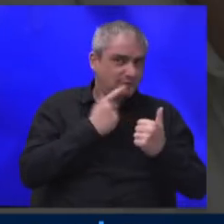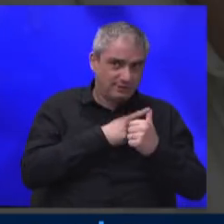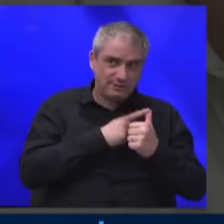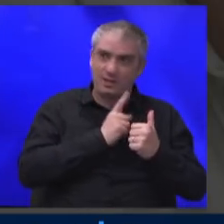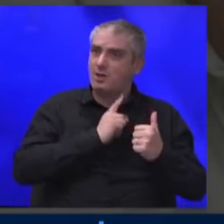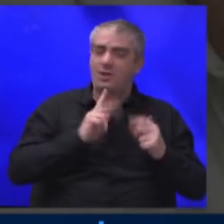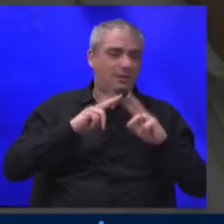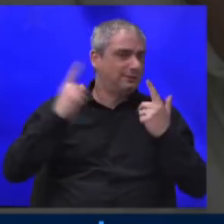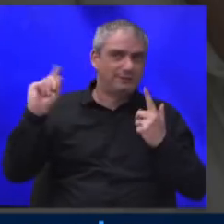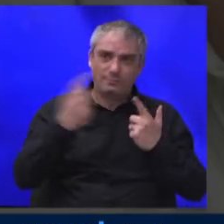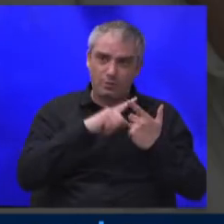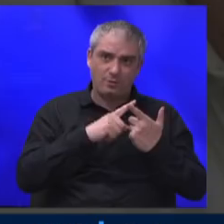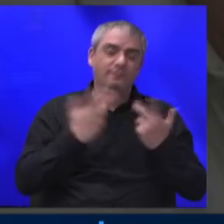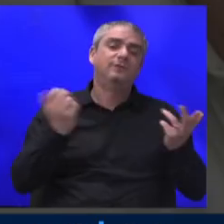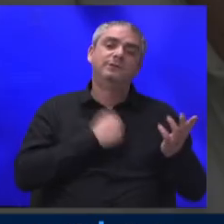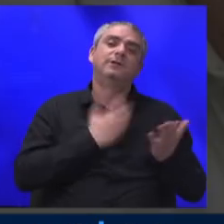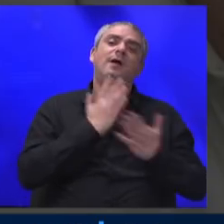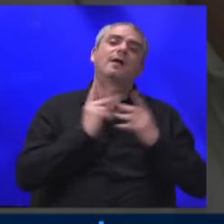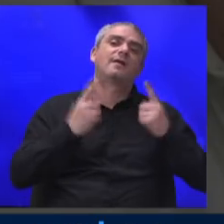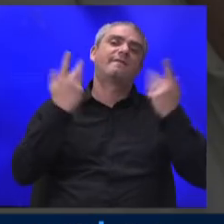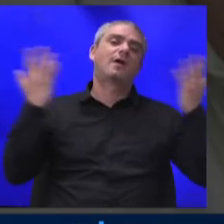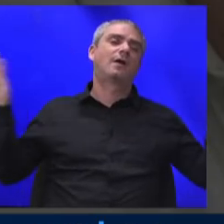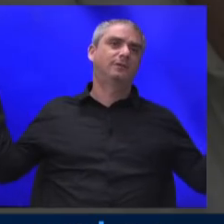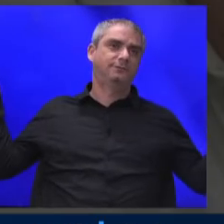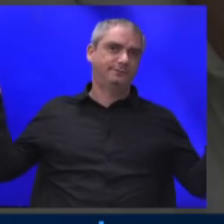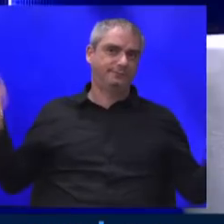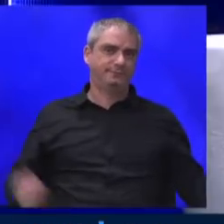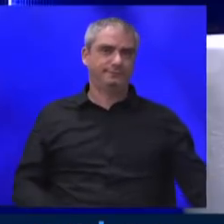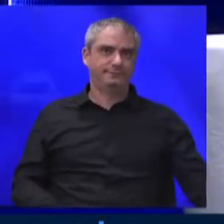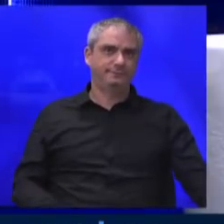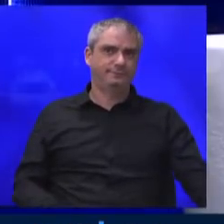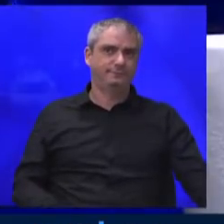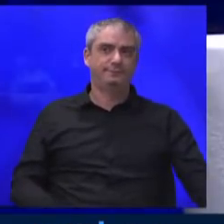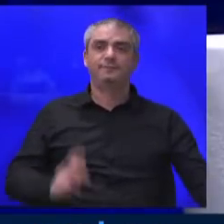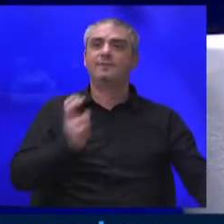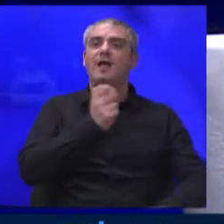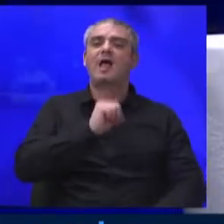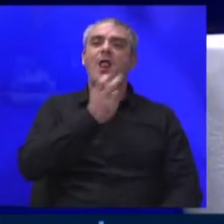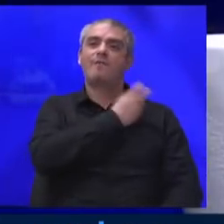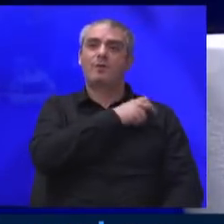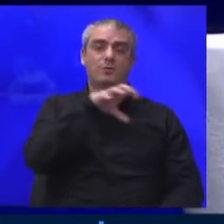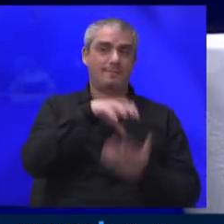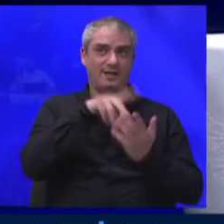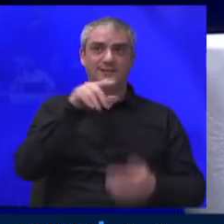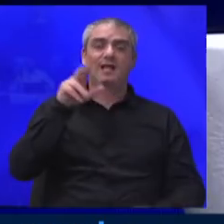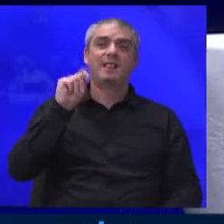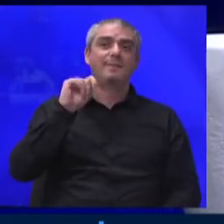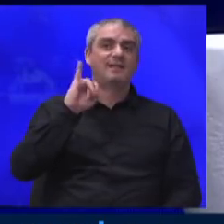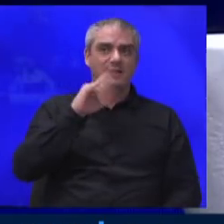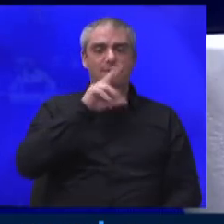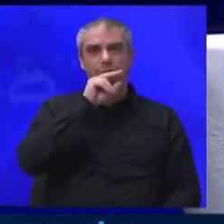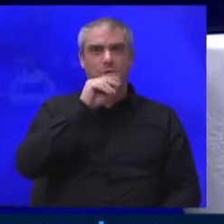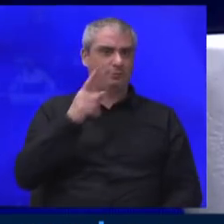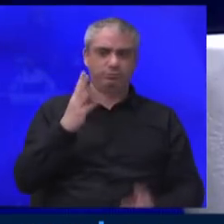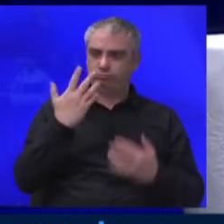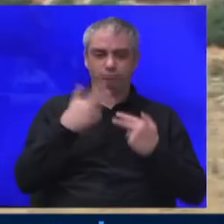ישראל, לא הציבור בכלל, וזה לצערי כבר קרה. אלוף פיקוד המרכז, תמיר ידאי, משוחח במשך